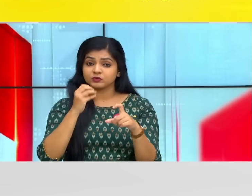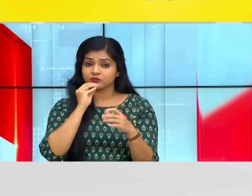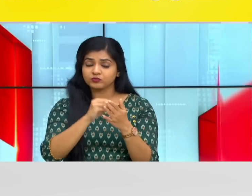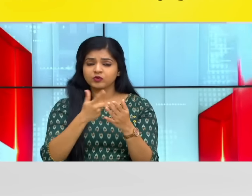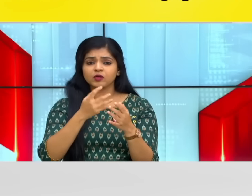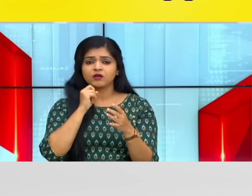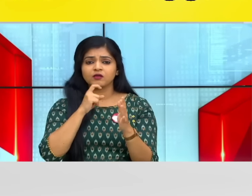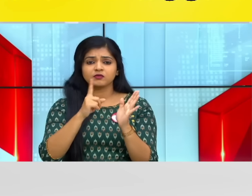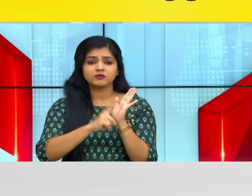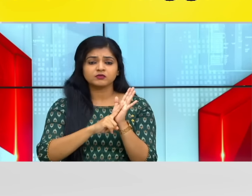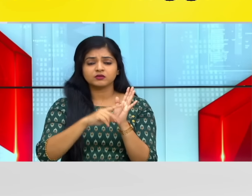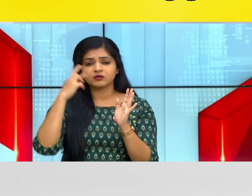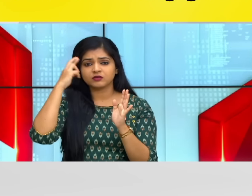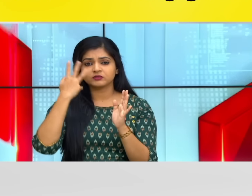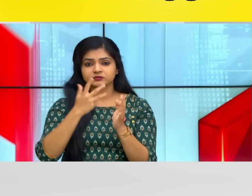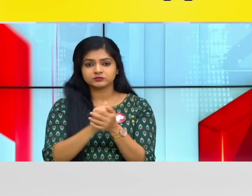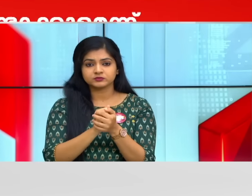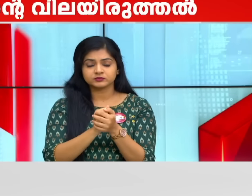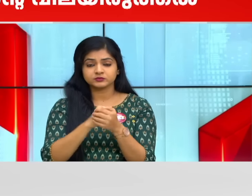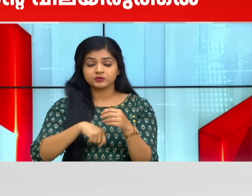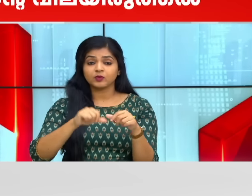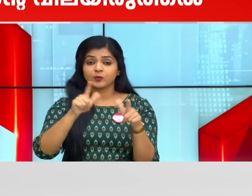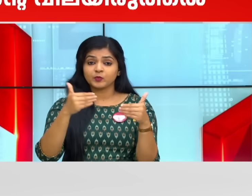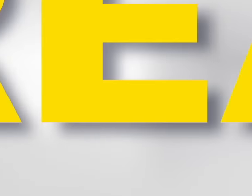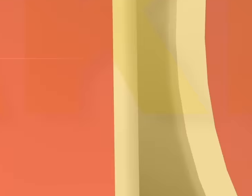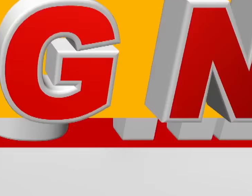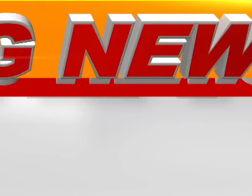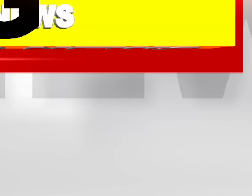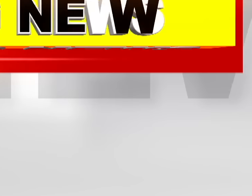പ്രചരിപ്പിക്കുന്നത്? എന്തുകൊണ്ട് വരുന്ന എല്ലാ മീറ്റിങ്ങിനും ആള് വരുമോ?